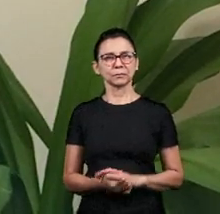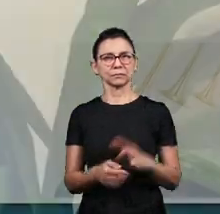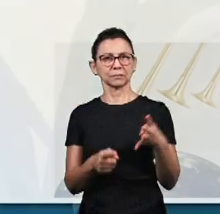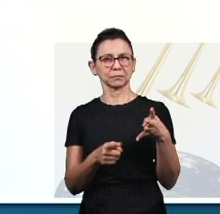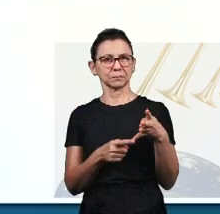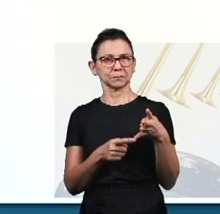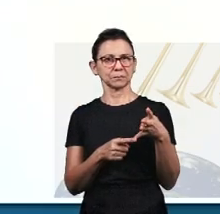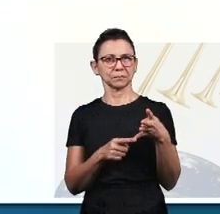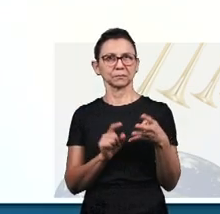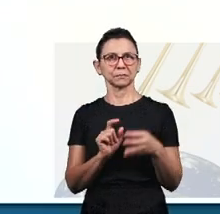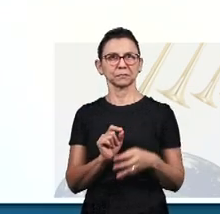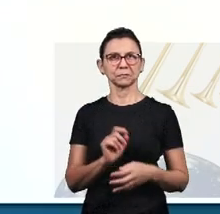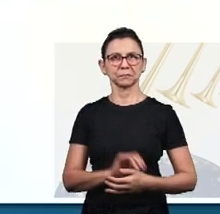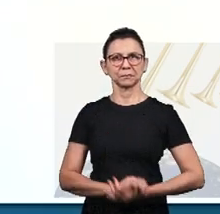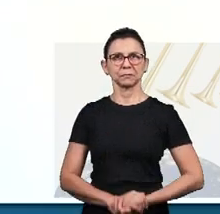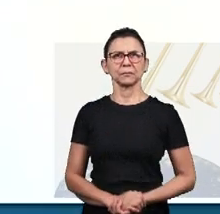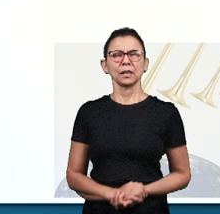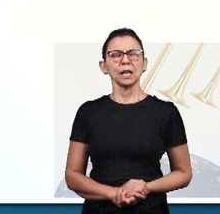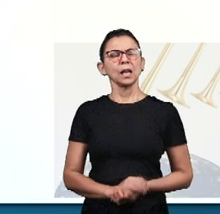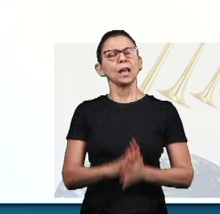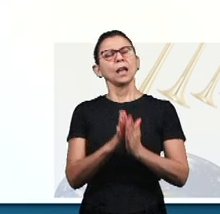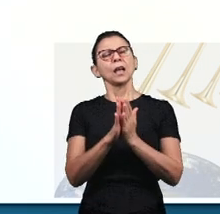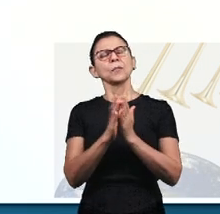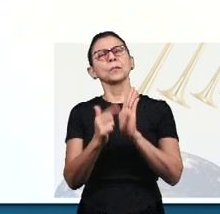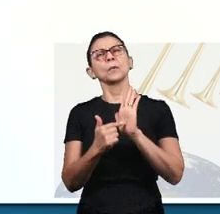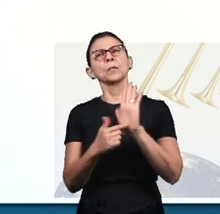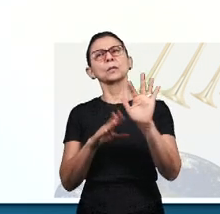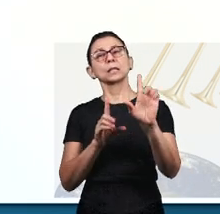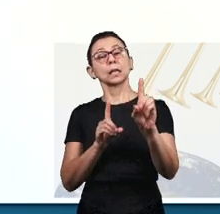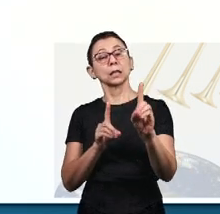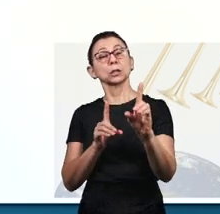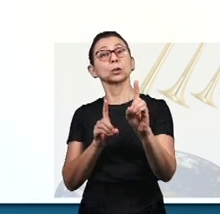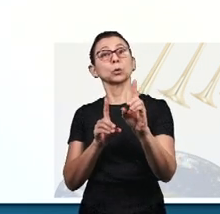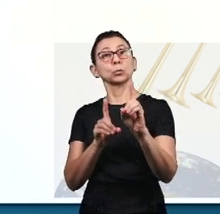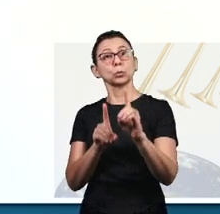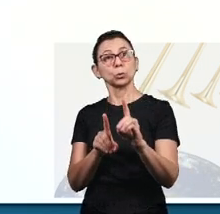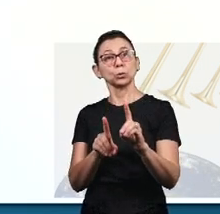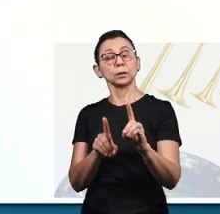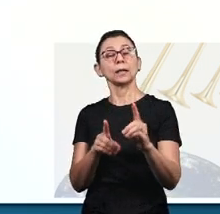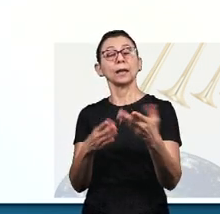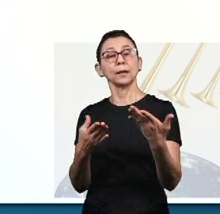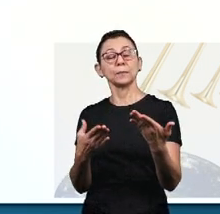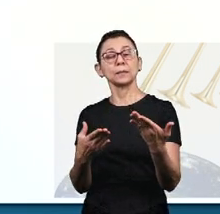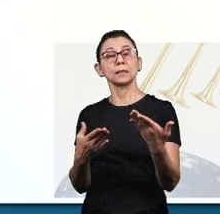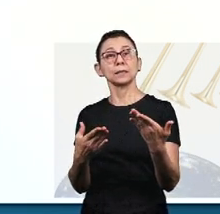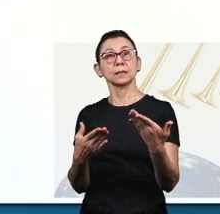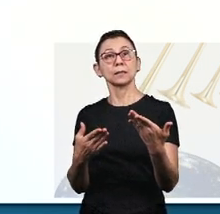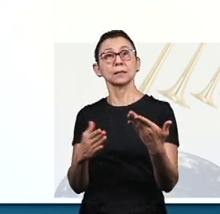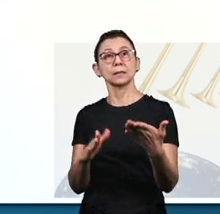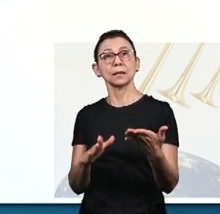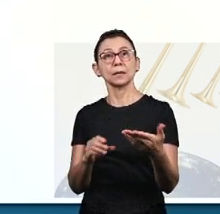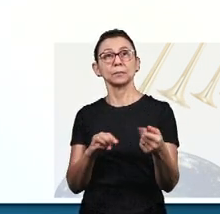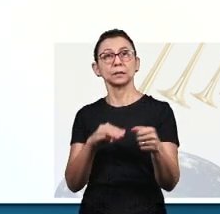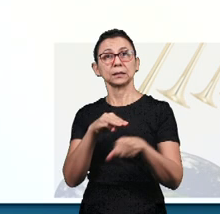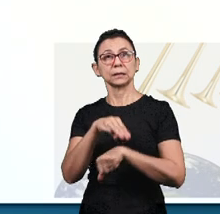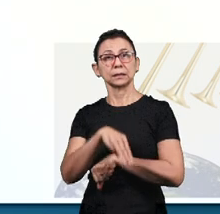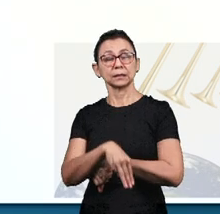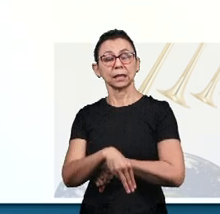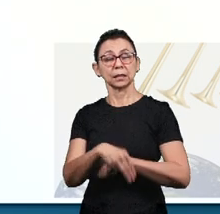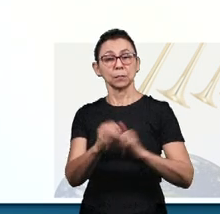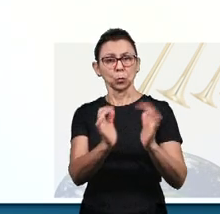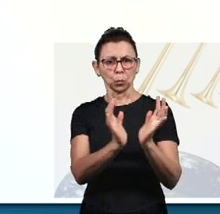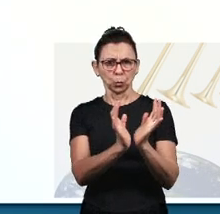dit, selon la Bible, la doctrine doit être ministrée de manière isolée, pour un groupe isolé,